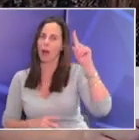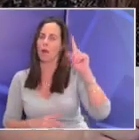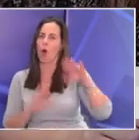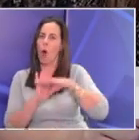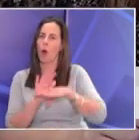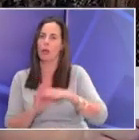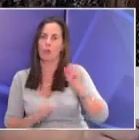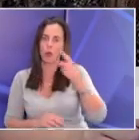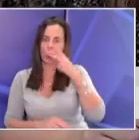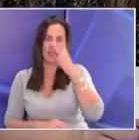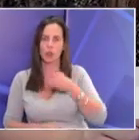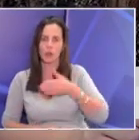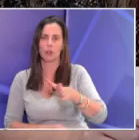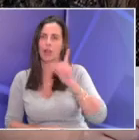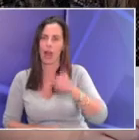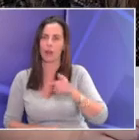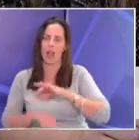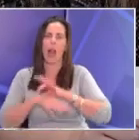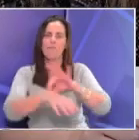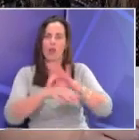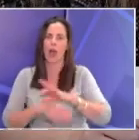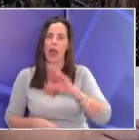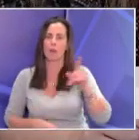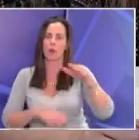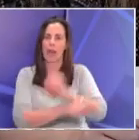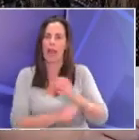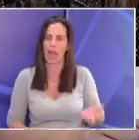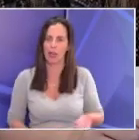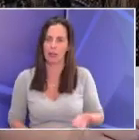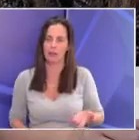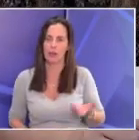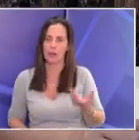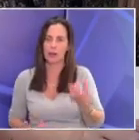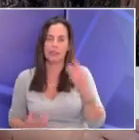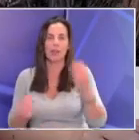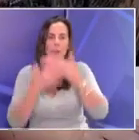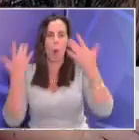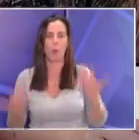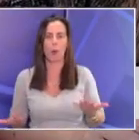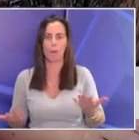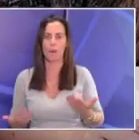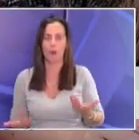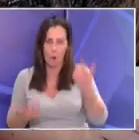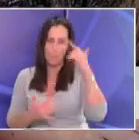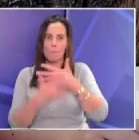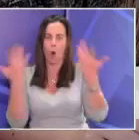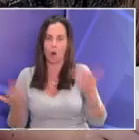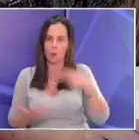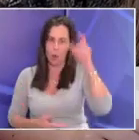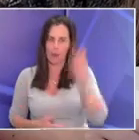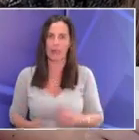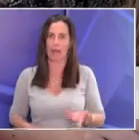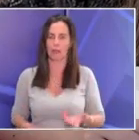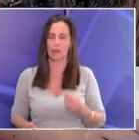חוק שאם את רואה עיוור חוצה את הכביש, את חייבת להעביר אותו את הכביש, אחרת את יושבת בכלא. הרי זה המובן מאליו. ברירת המחדל של להיות בן